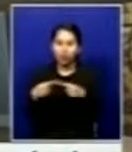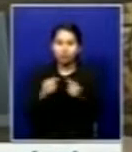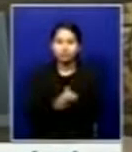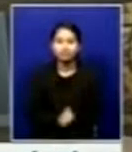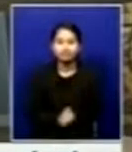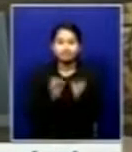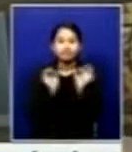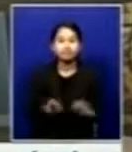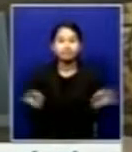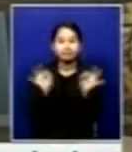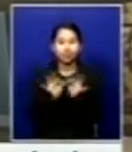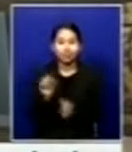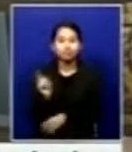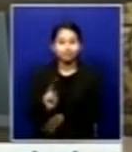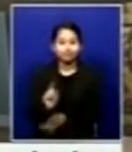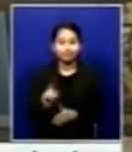ท่านประธานครับ